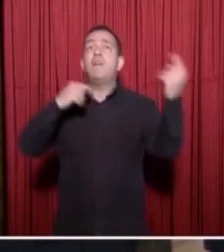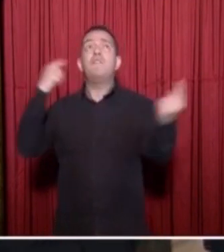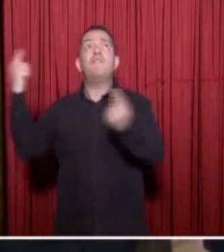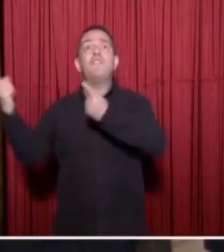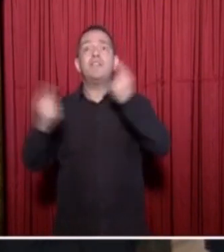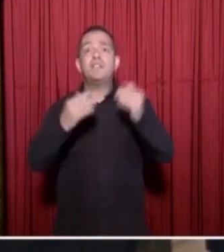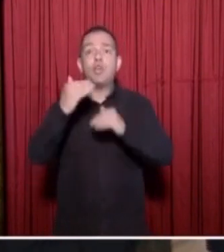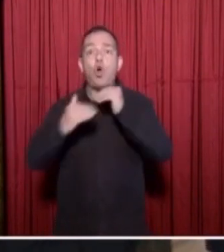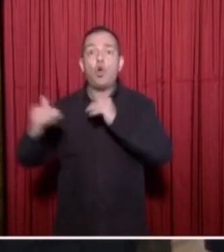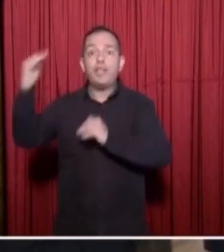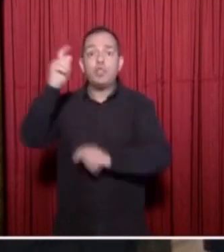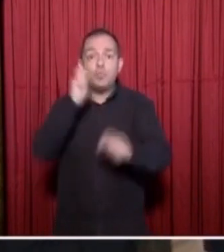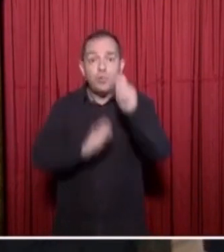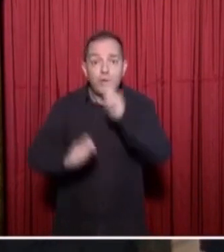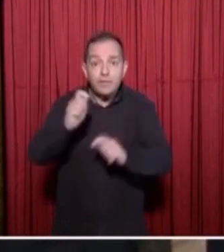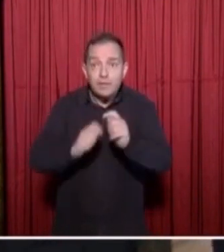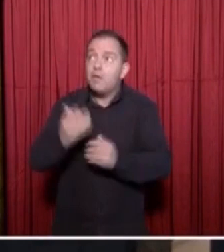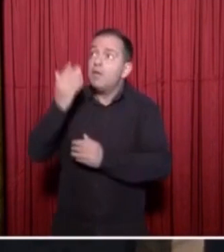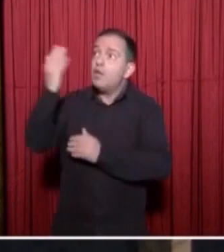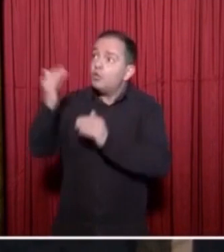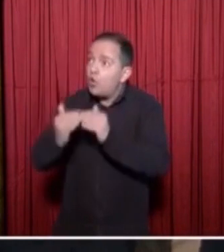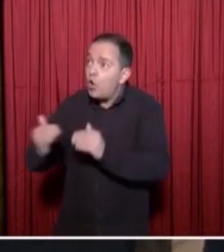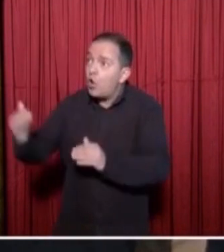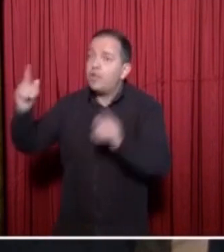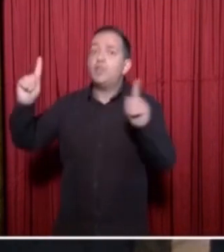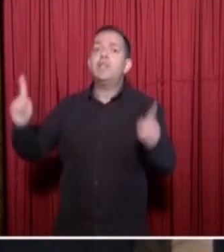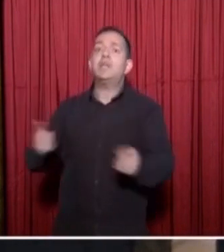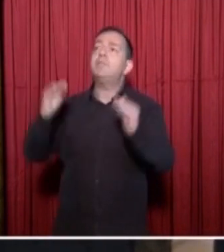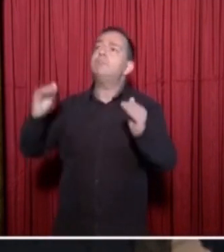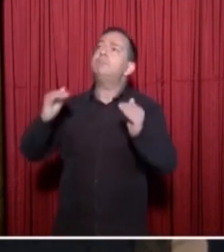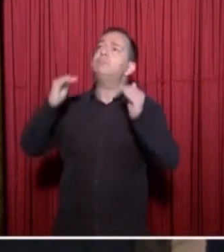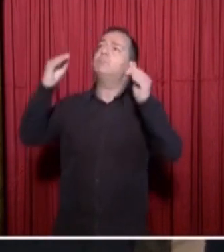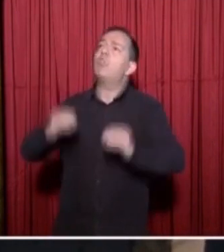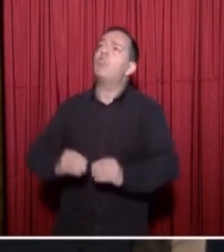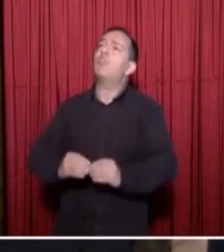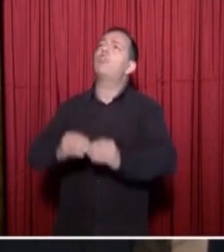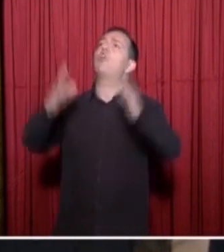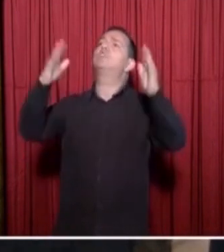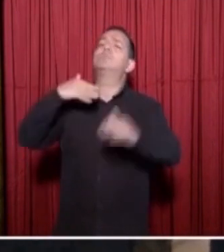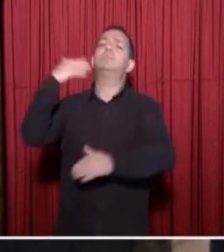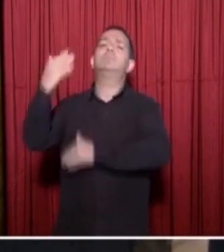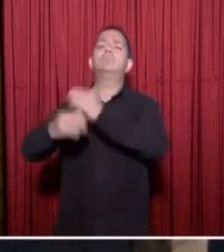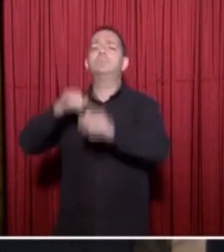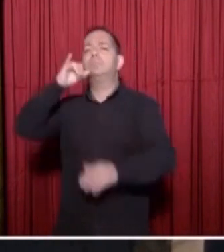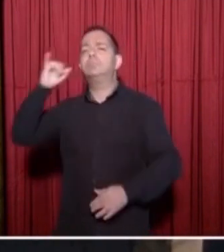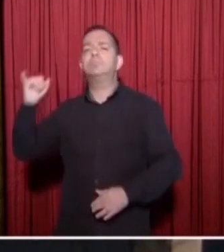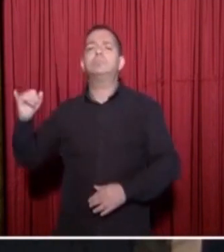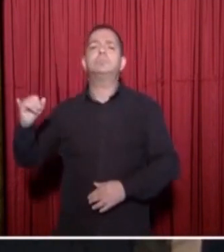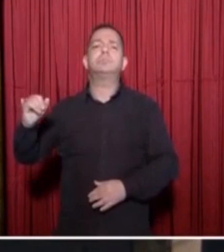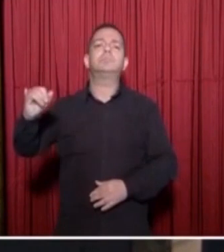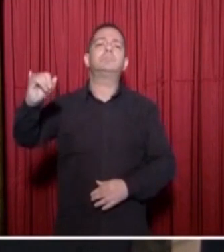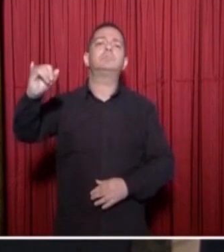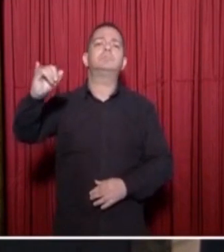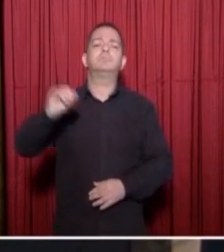Κυρίου των Κύριων λυμνείτε και υπεριψούτε εις πάντας τους